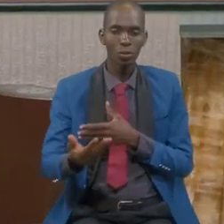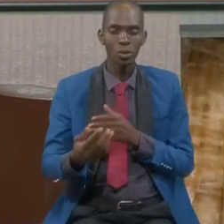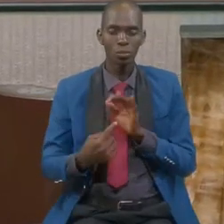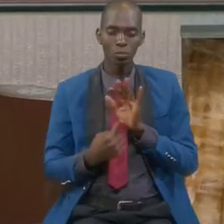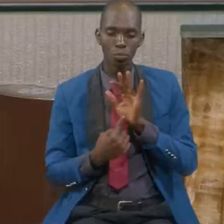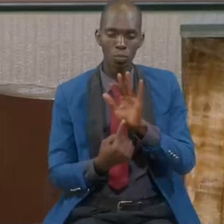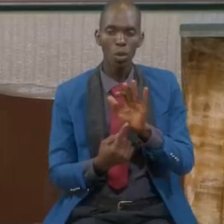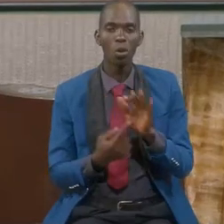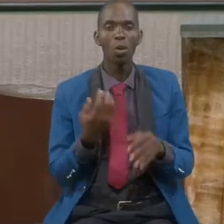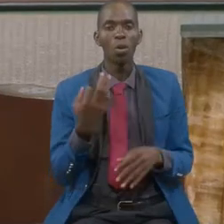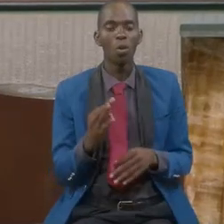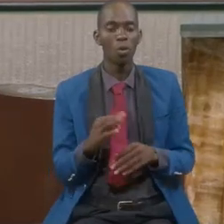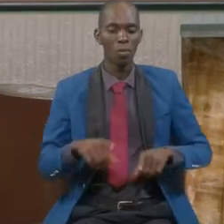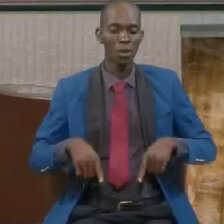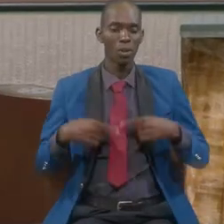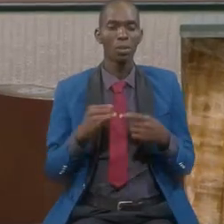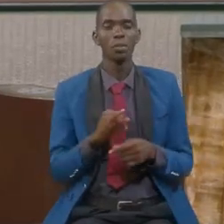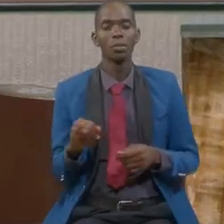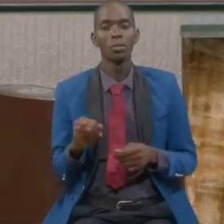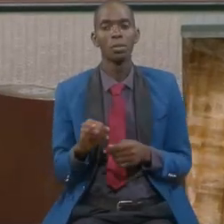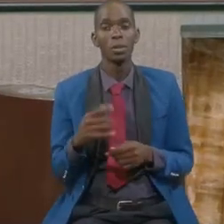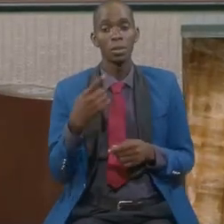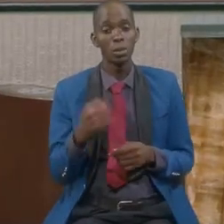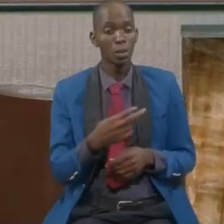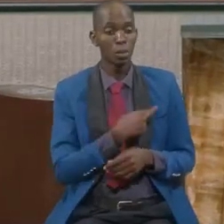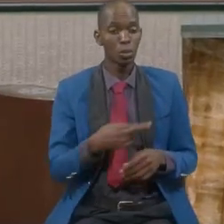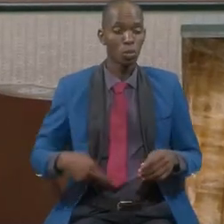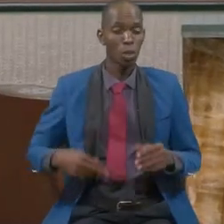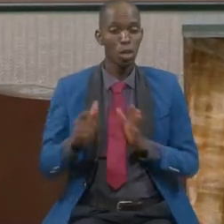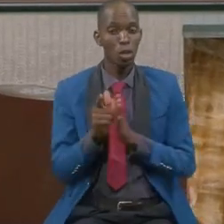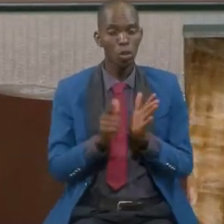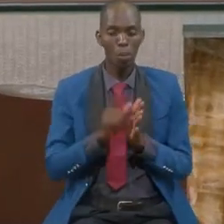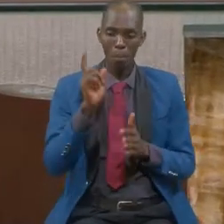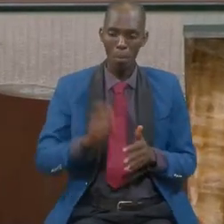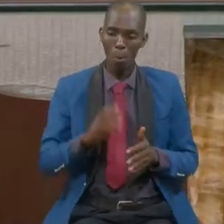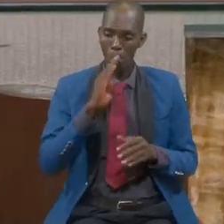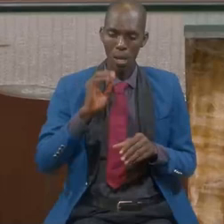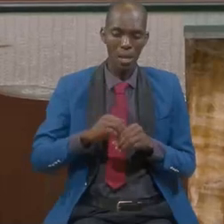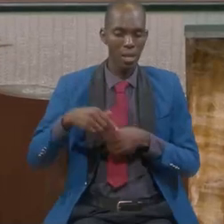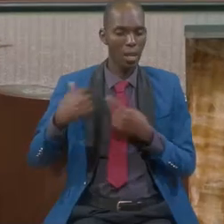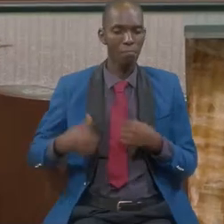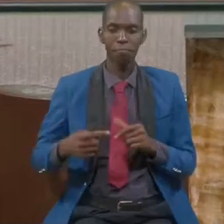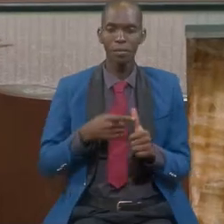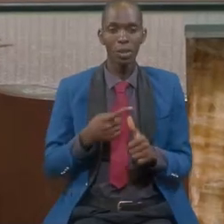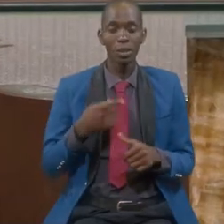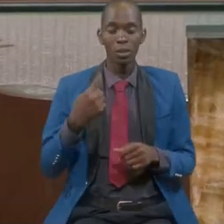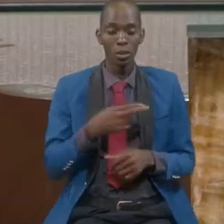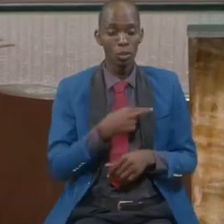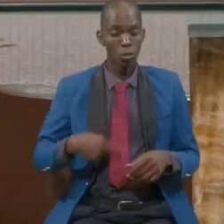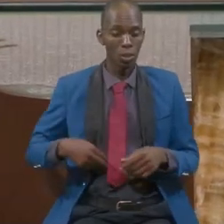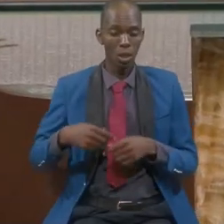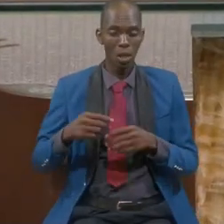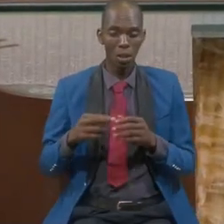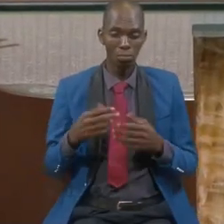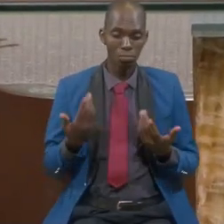dans notre expression pratique extérieure. La loi royale doit être dans le corps. La loi